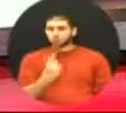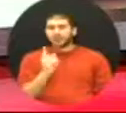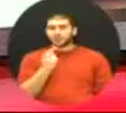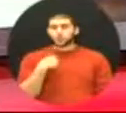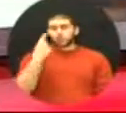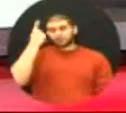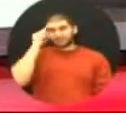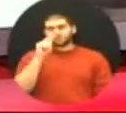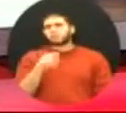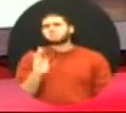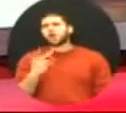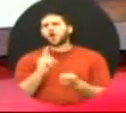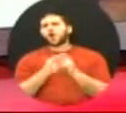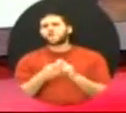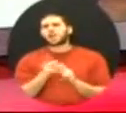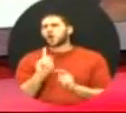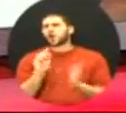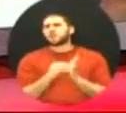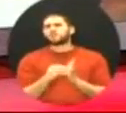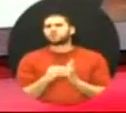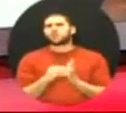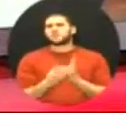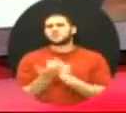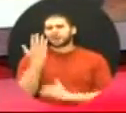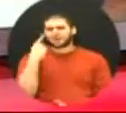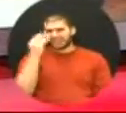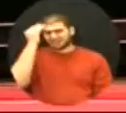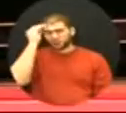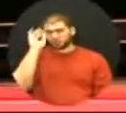אני חושבת שלבוא ולהגיד סליחה... מה הופך את העצרת? מה, זה שלא כתבו במודעות מלכתחילה